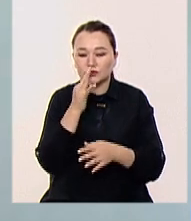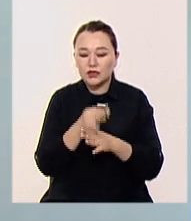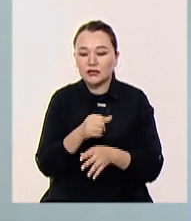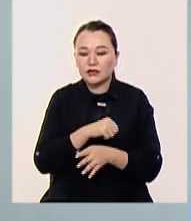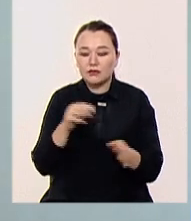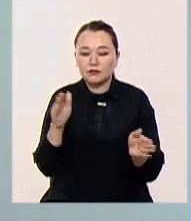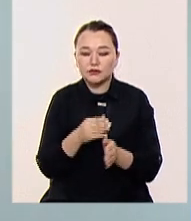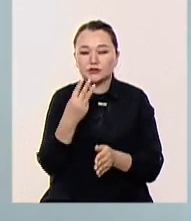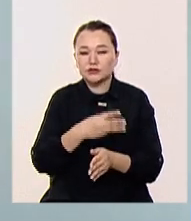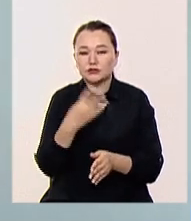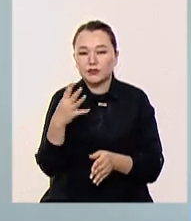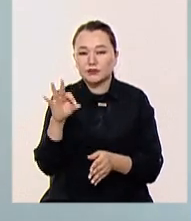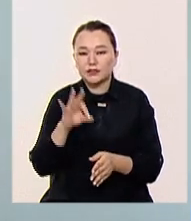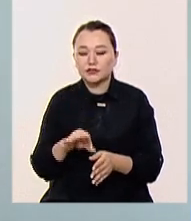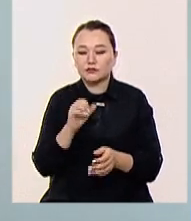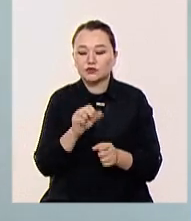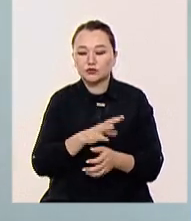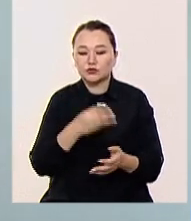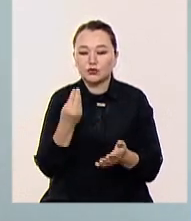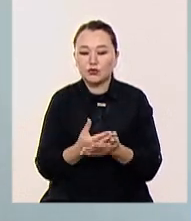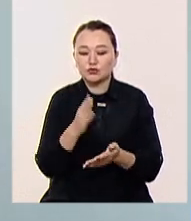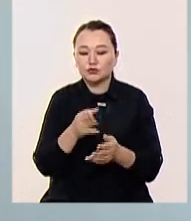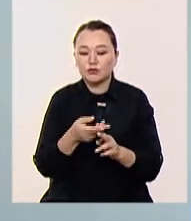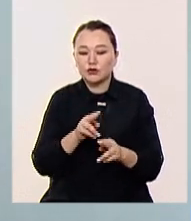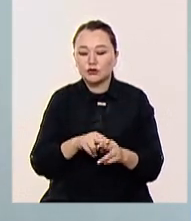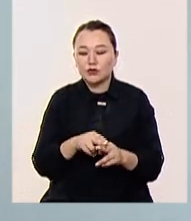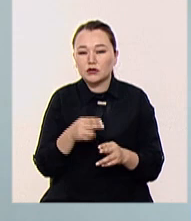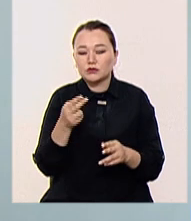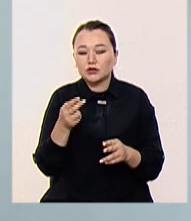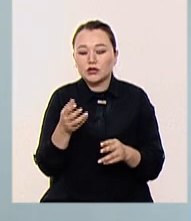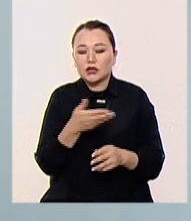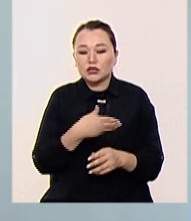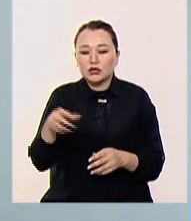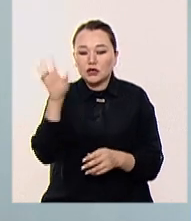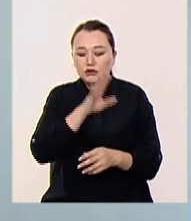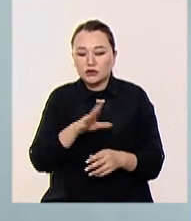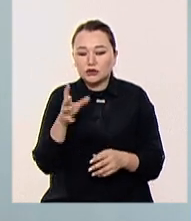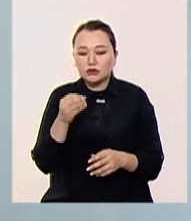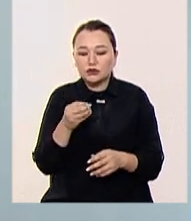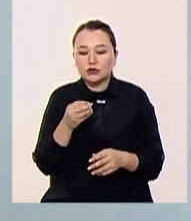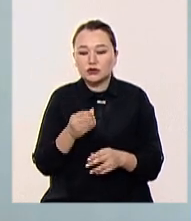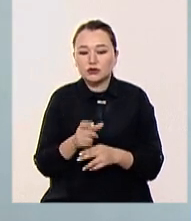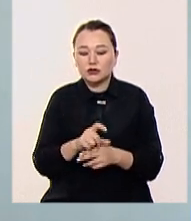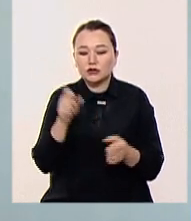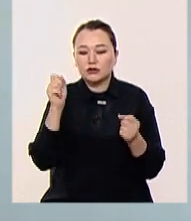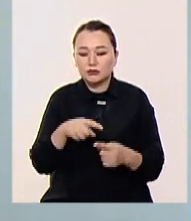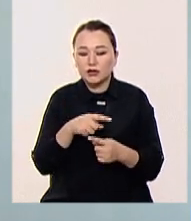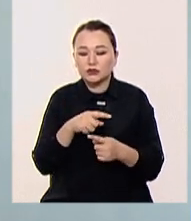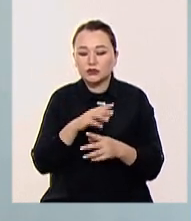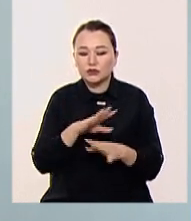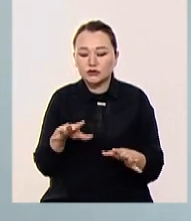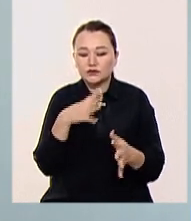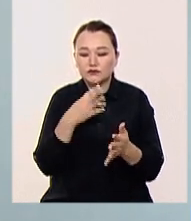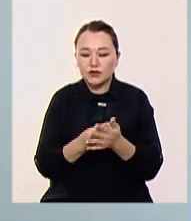дегенде 30-35%-ға дейін қымбаттауы мүмкін. Өйткені жалпы біздің ел әлі де жаңағындай осыған сәйкес келетіндей өзімізде